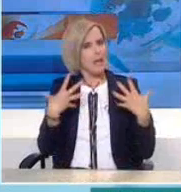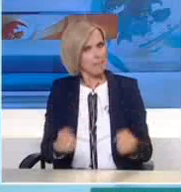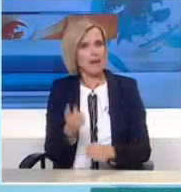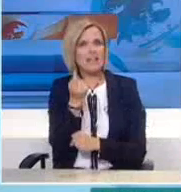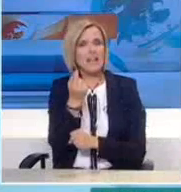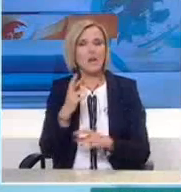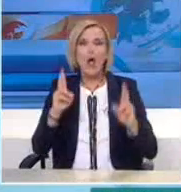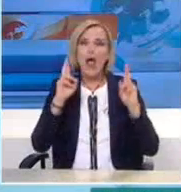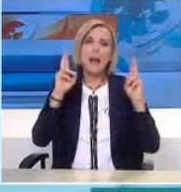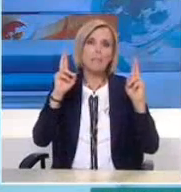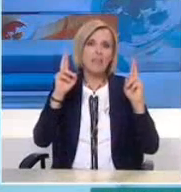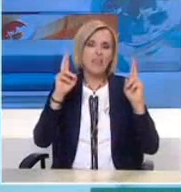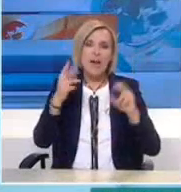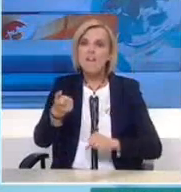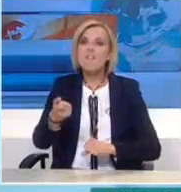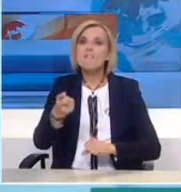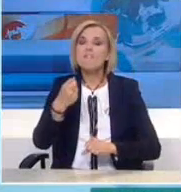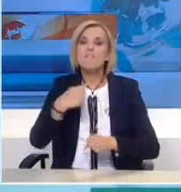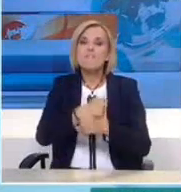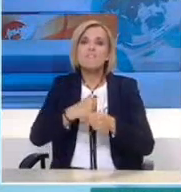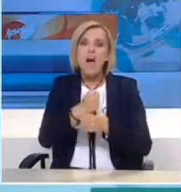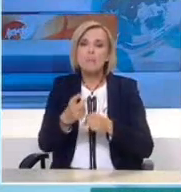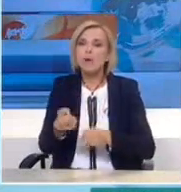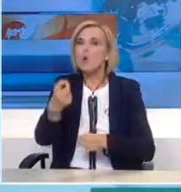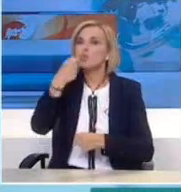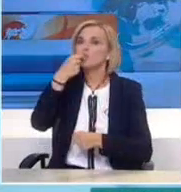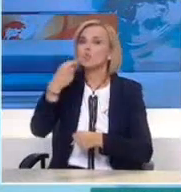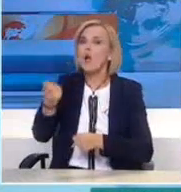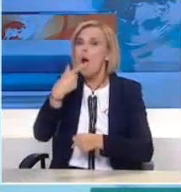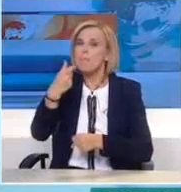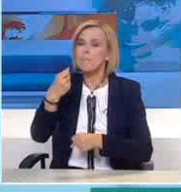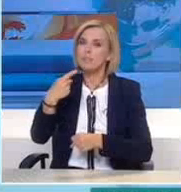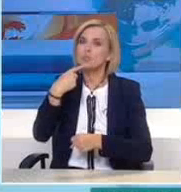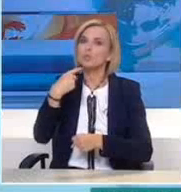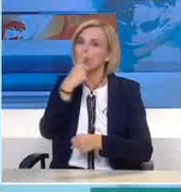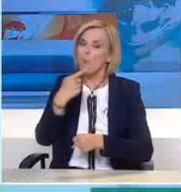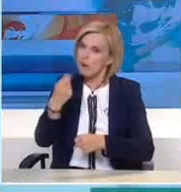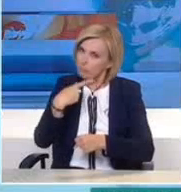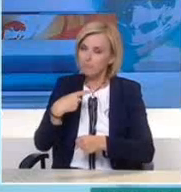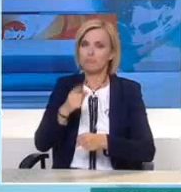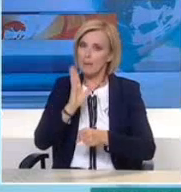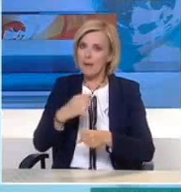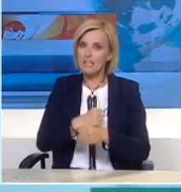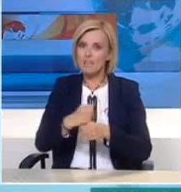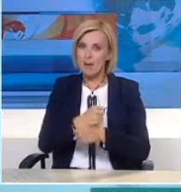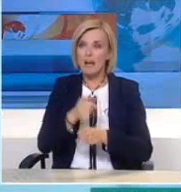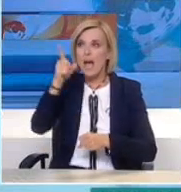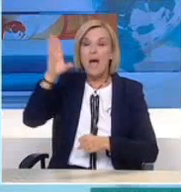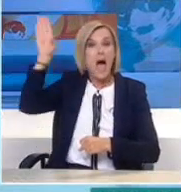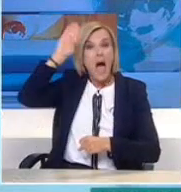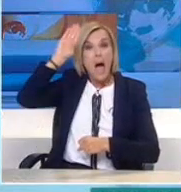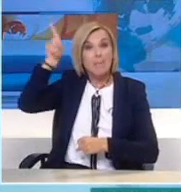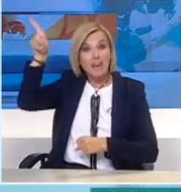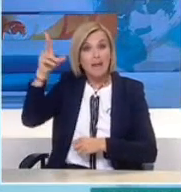από το στόμα. Επιστήμονες από το Πανεπιστήμιο Emory αναγνώρισαν αυτό το φάρμακο, το